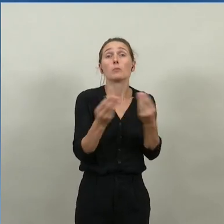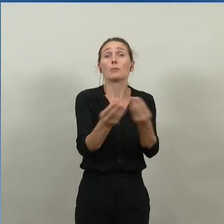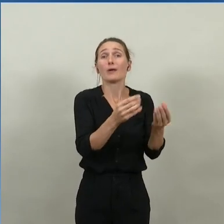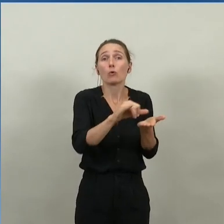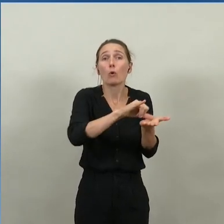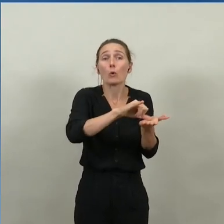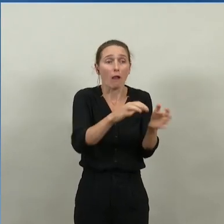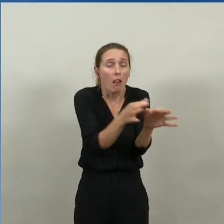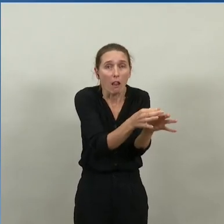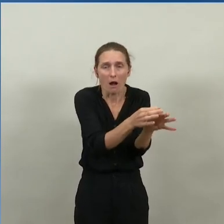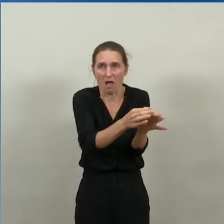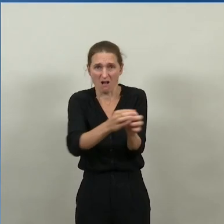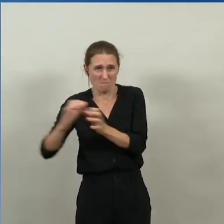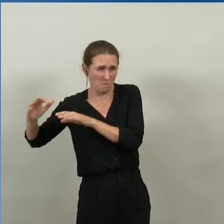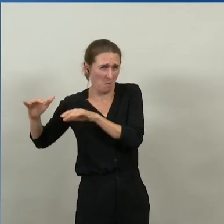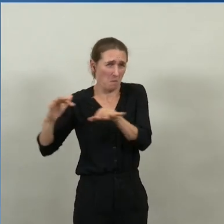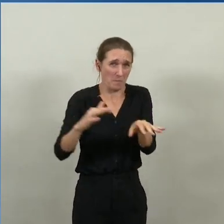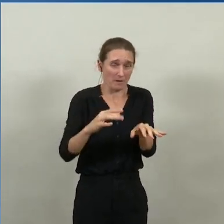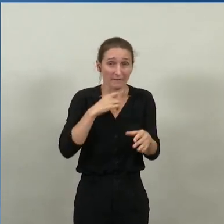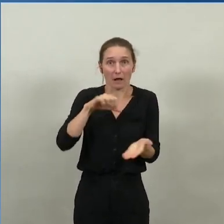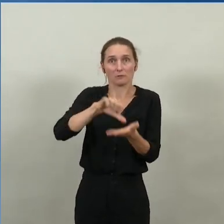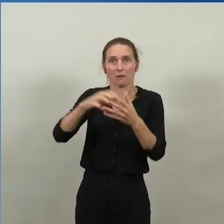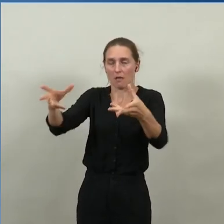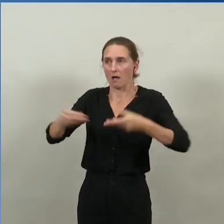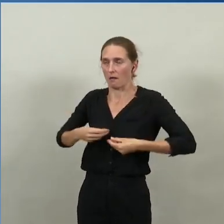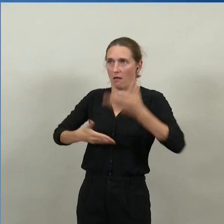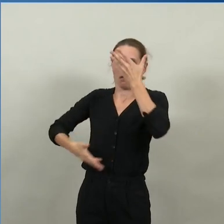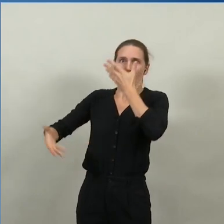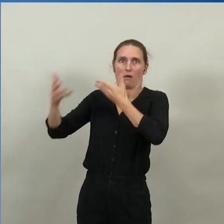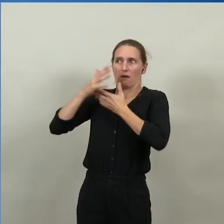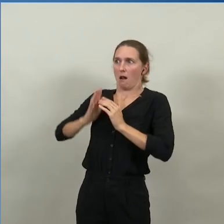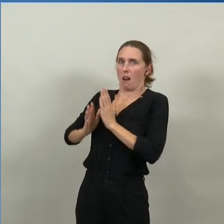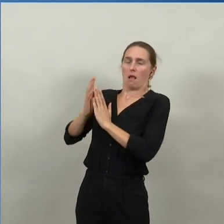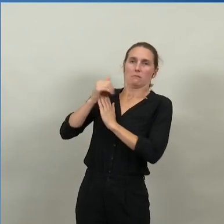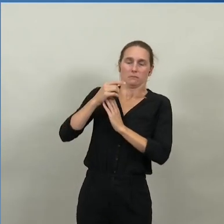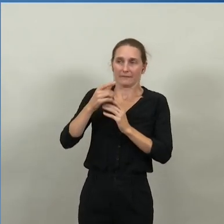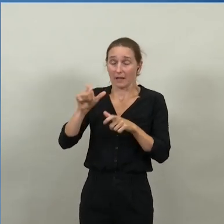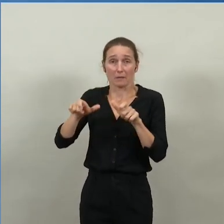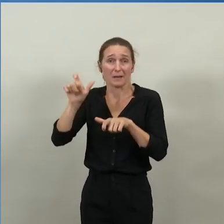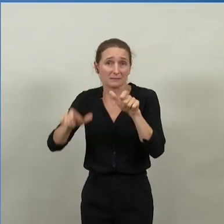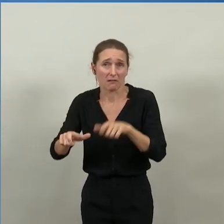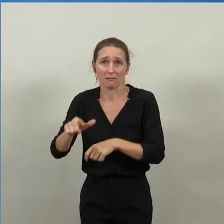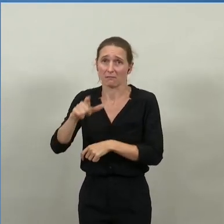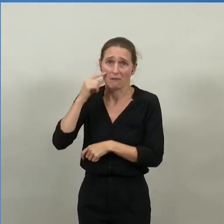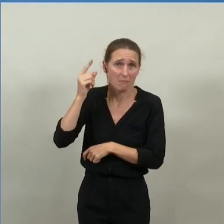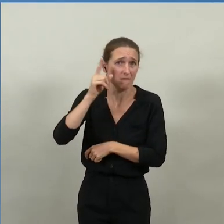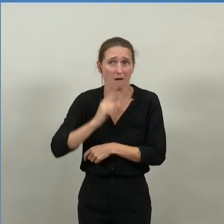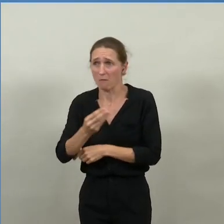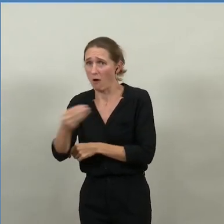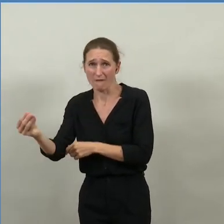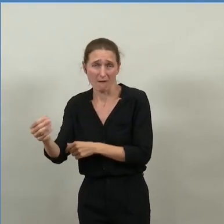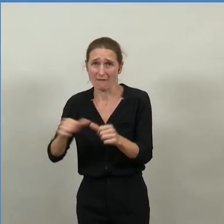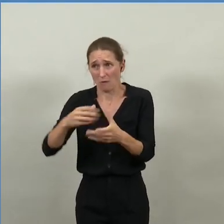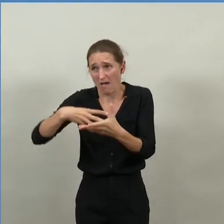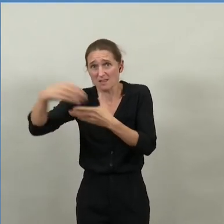accueillir 400 personnes est totalement débordé avec des hommes et des femmes et des enfants contraints de dormir dehors sur des lits de fortune voire seulement enveloppés dans des